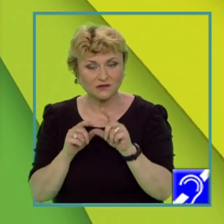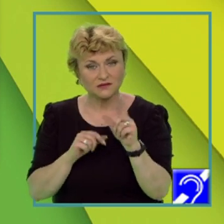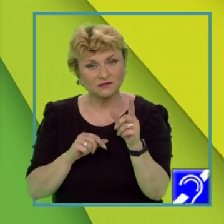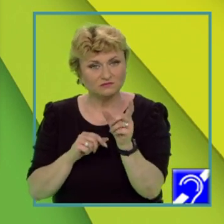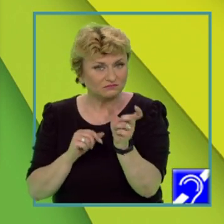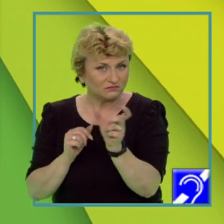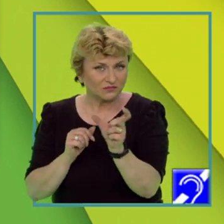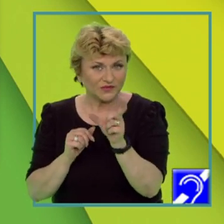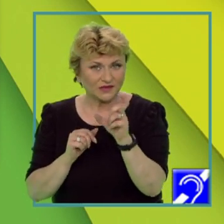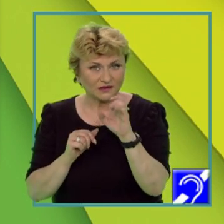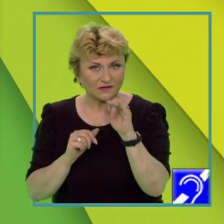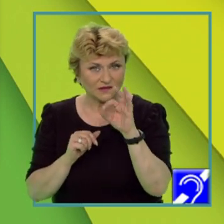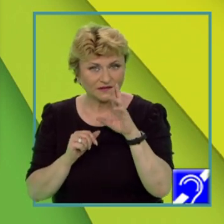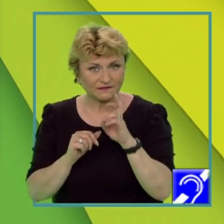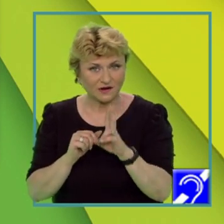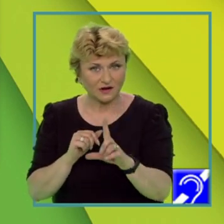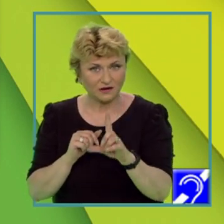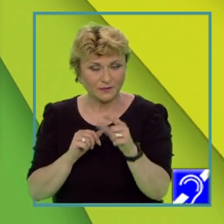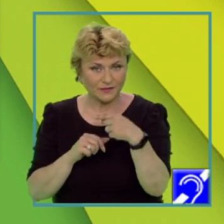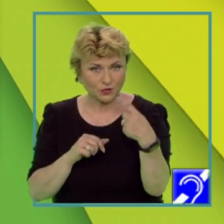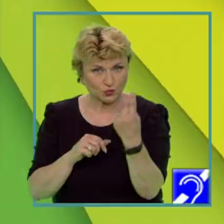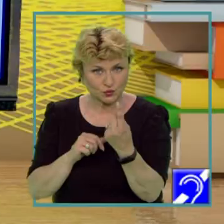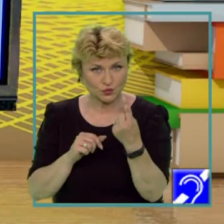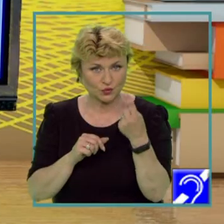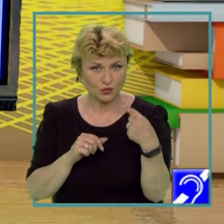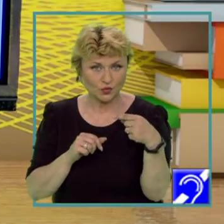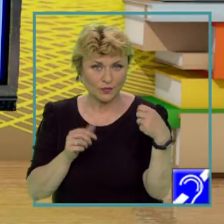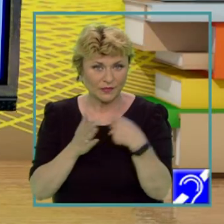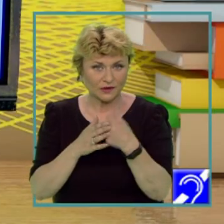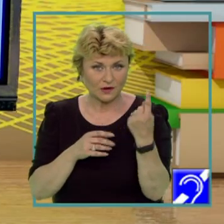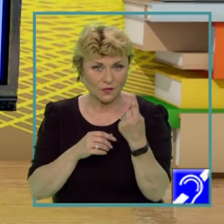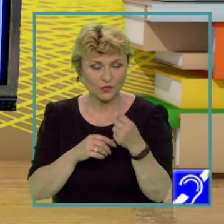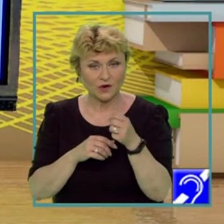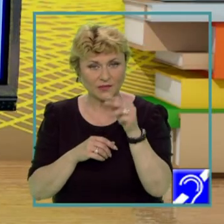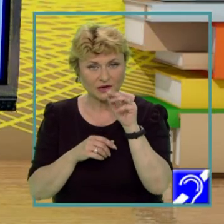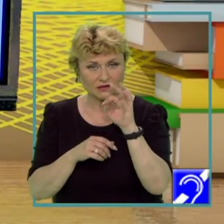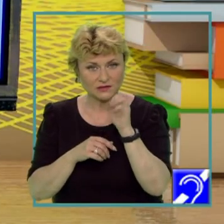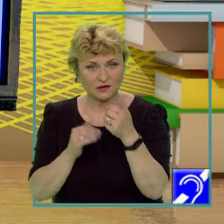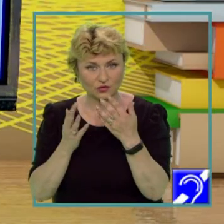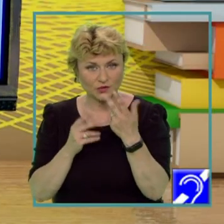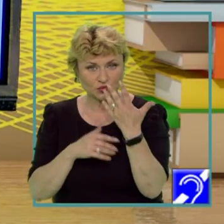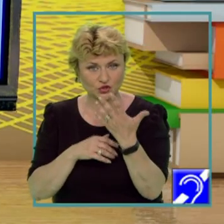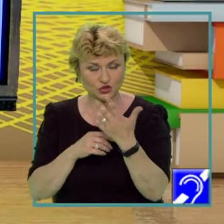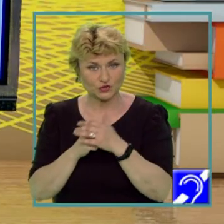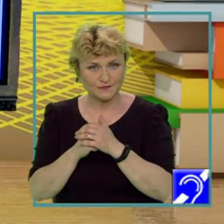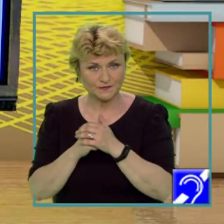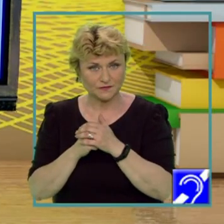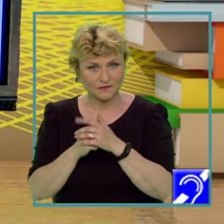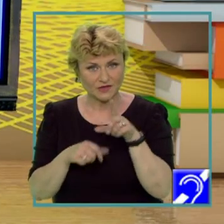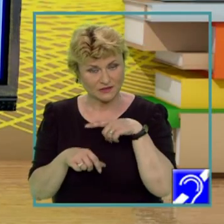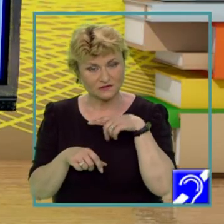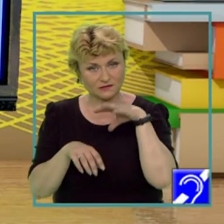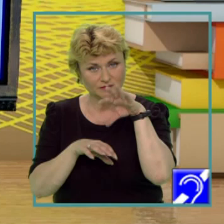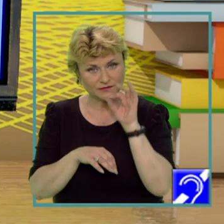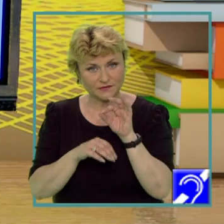deschis la ambele capete minus unu unu fi Catia numarul 5 aplicația este selectată din